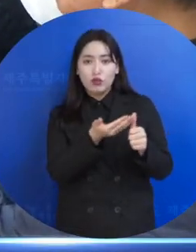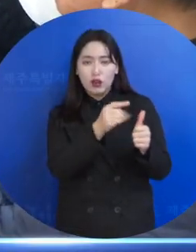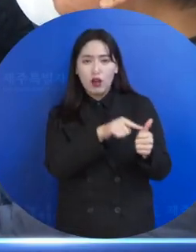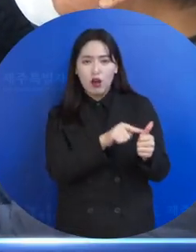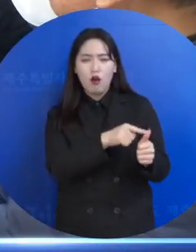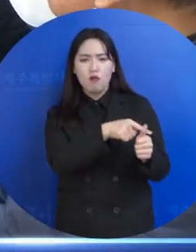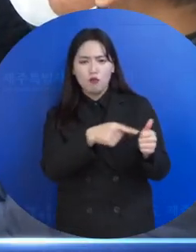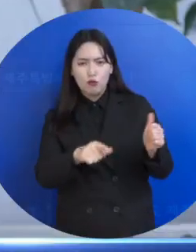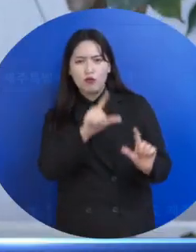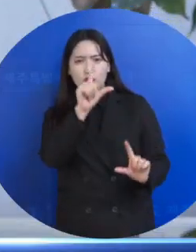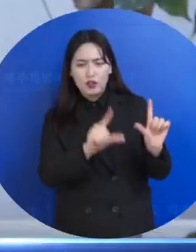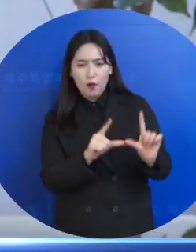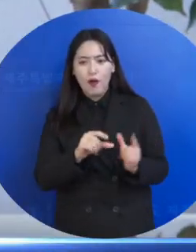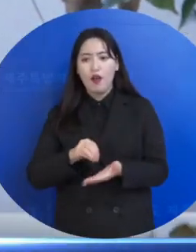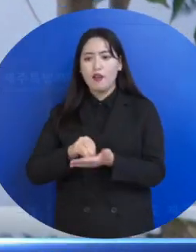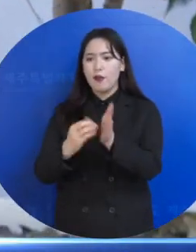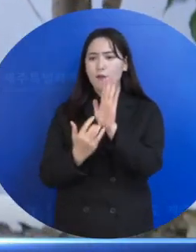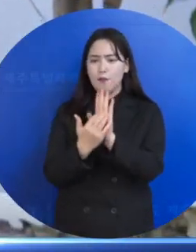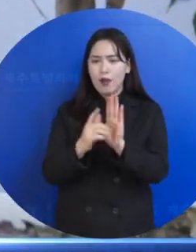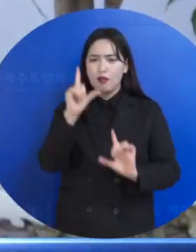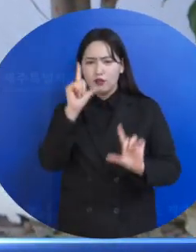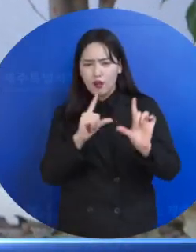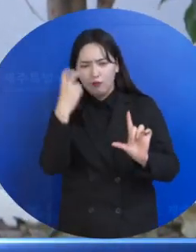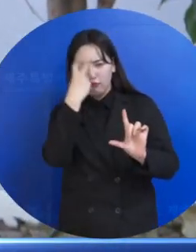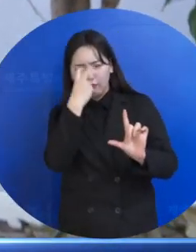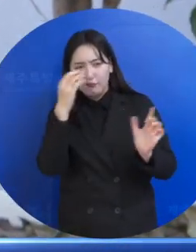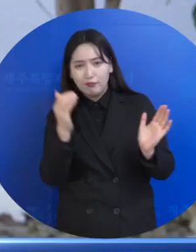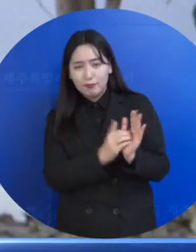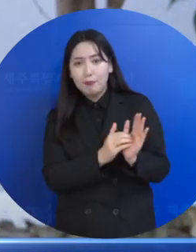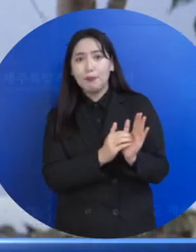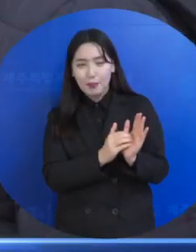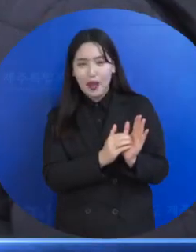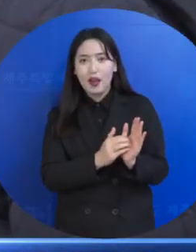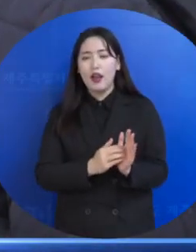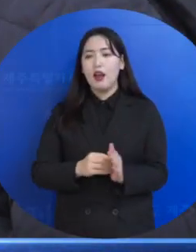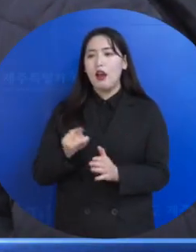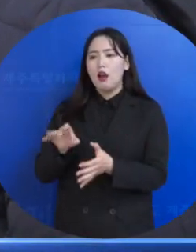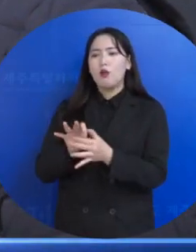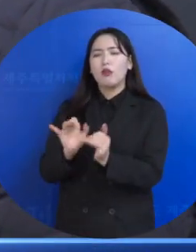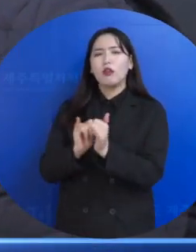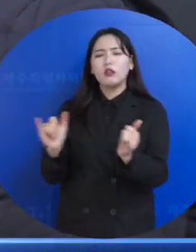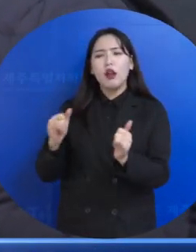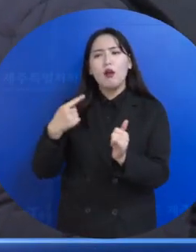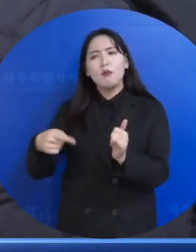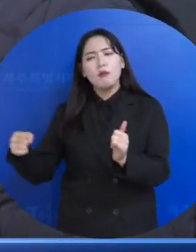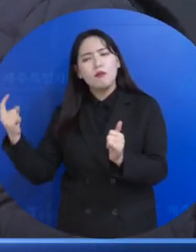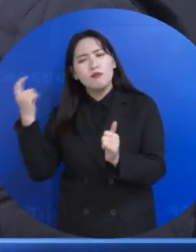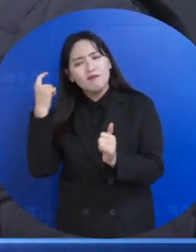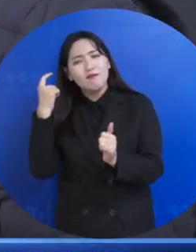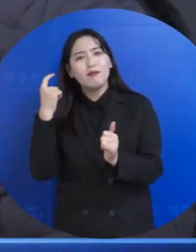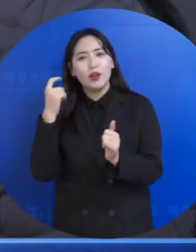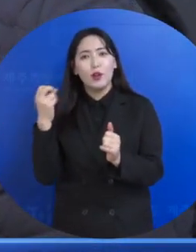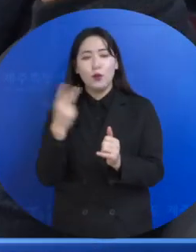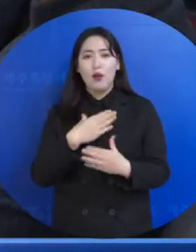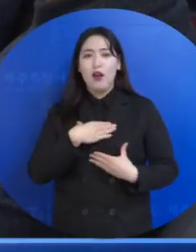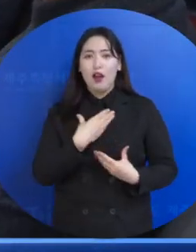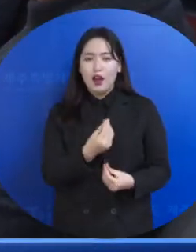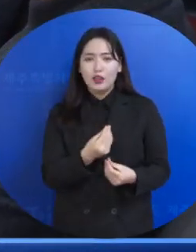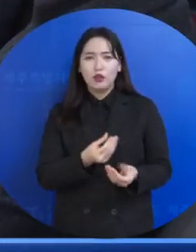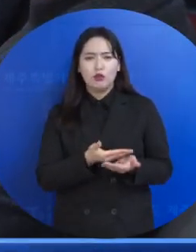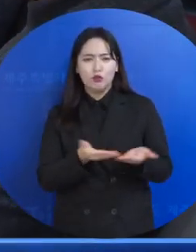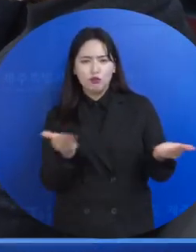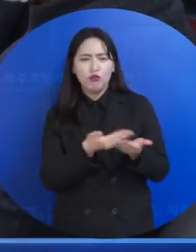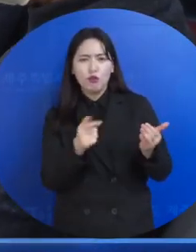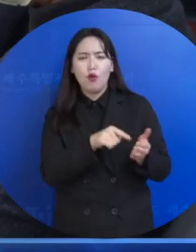축산물 도축 과정과 경매 상황을 살펴본 후 공판장 관계자들의 의견을 듣고 안전한 축산물